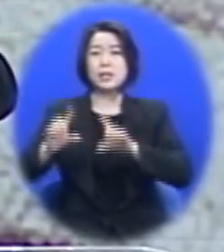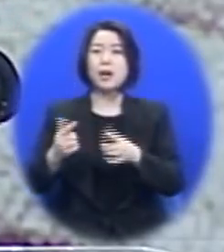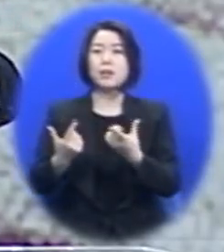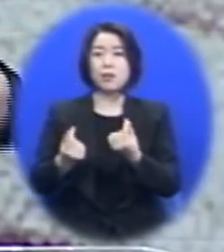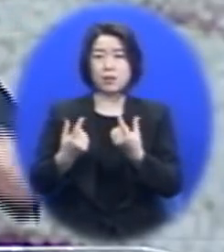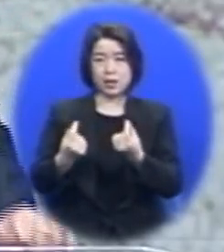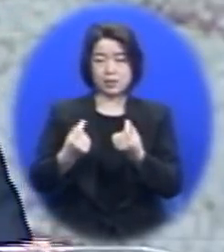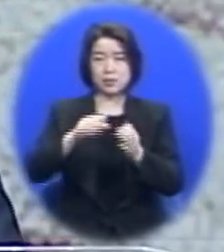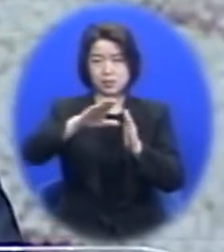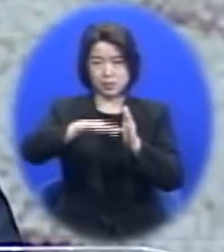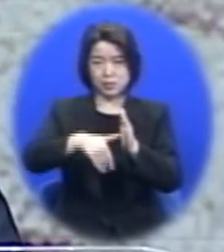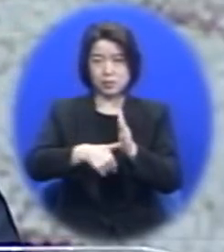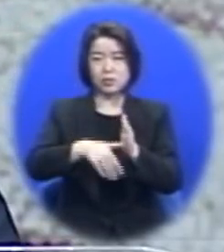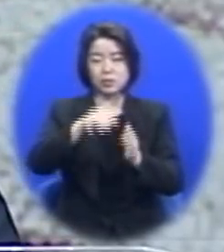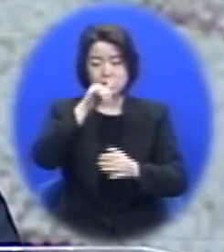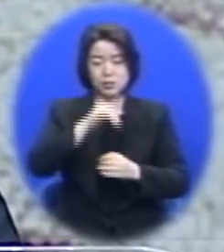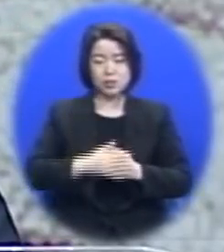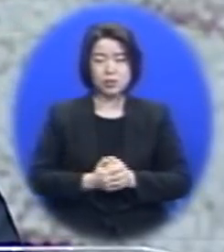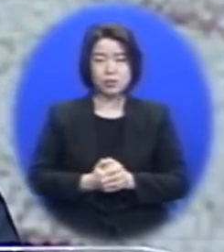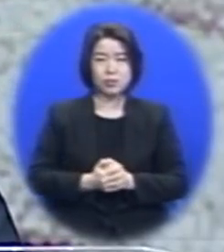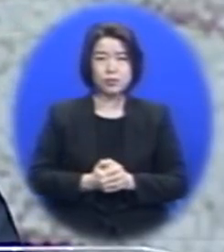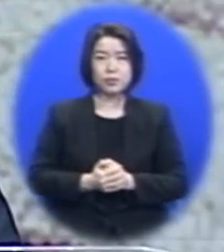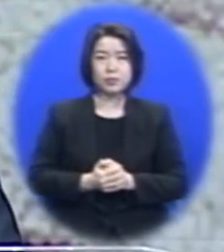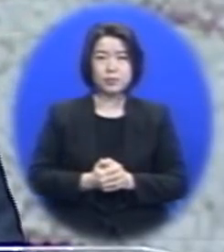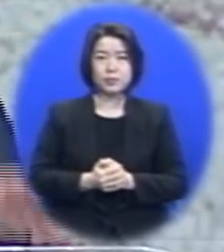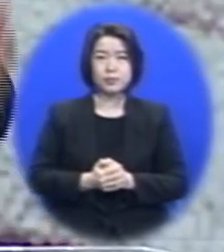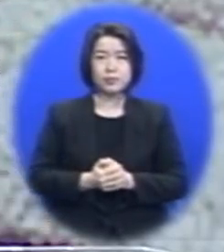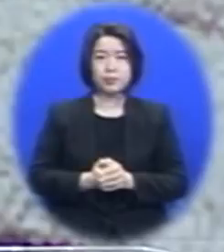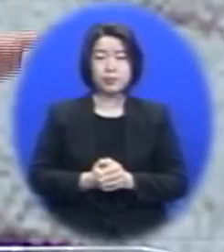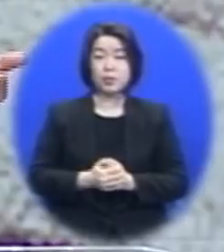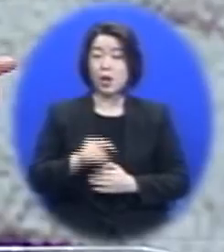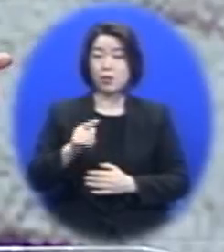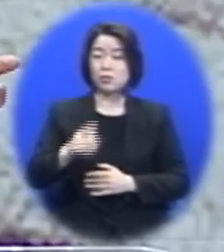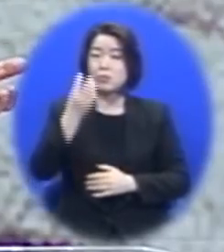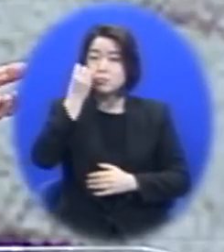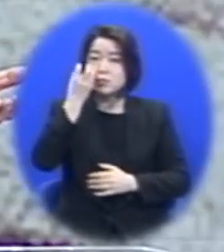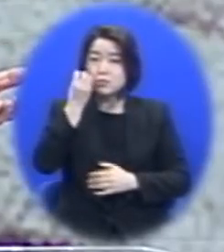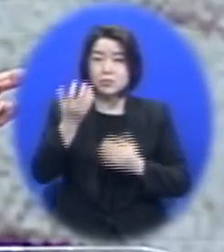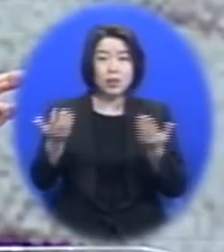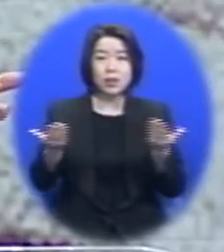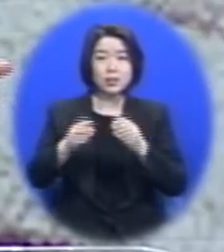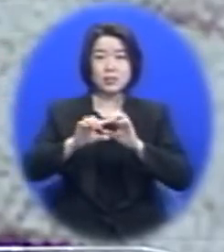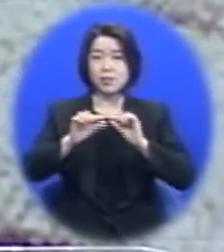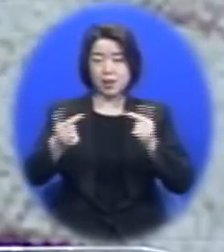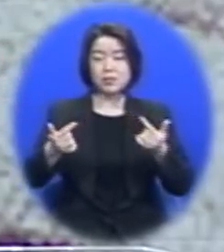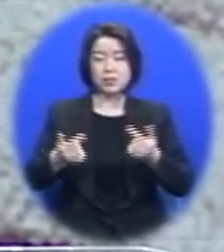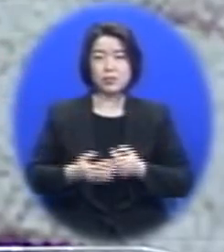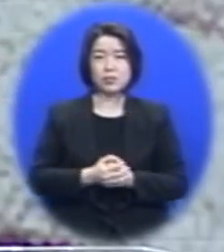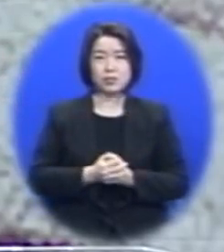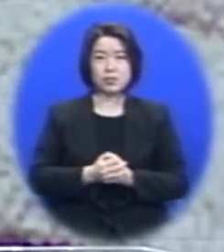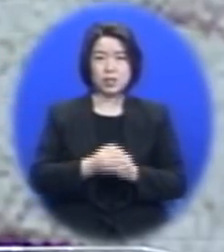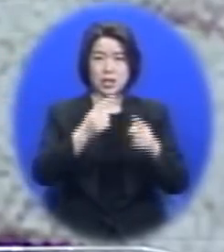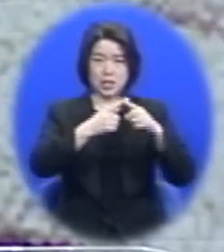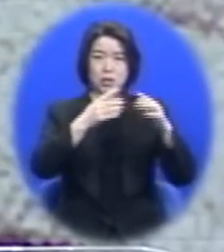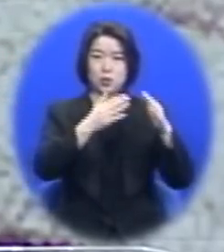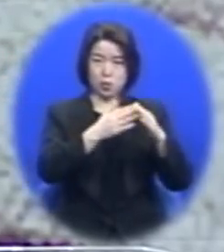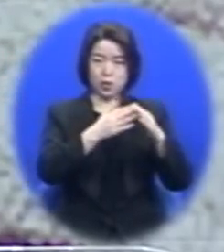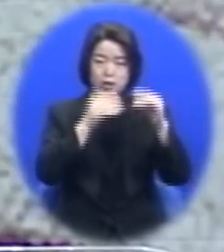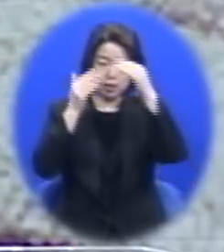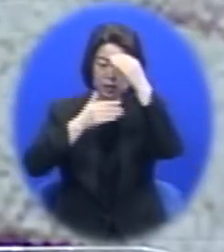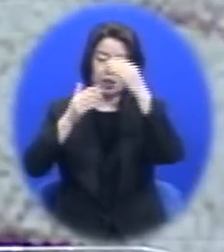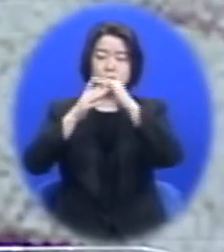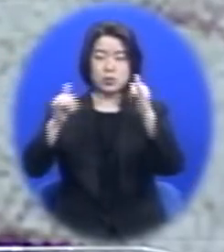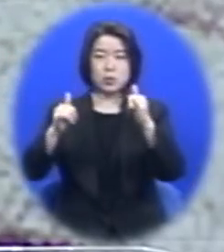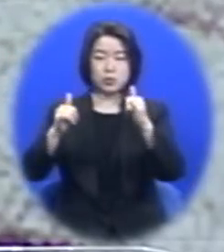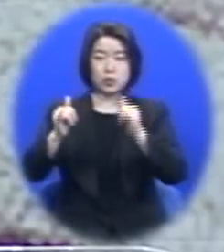시절을 보내게 됩니다 큰 이상한 일이 이제 아니라 된겁니다 교회로 또는 성도들의